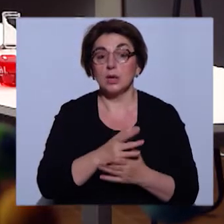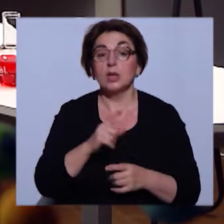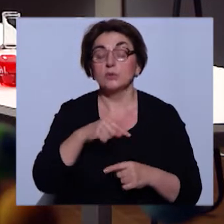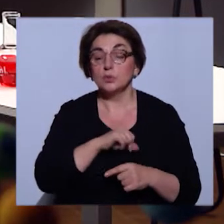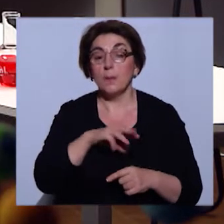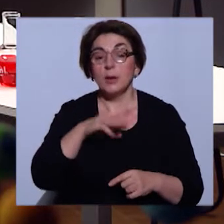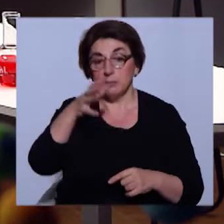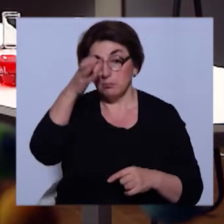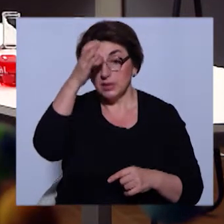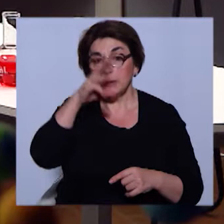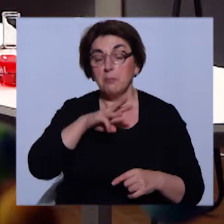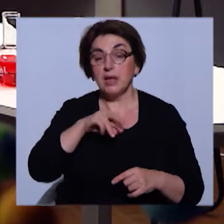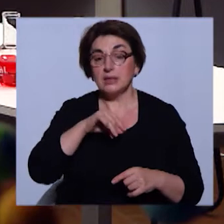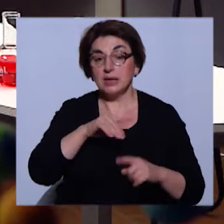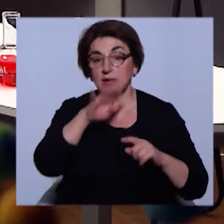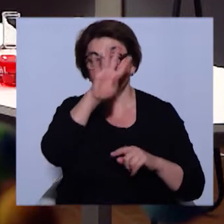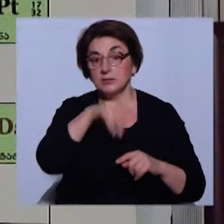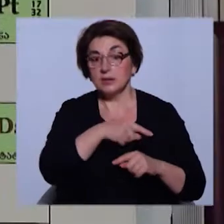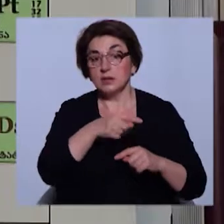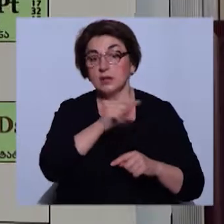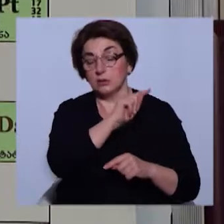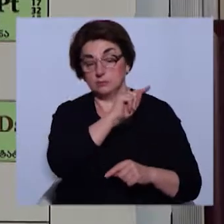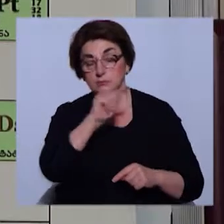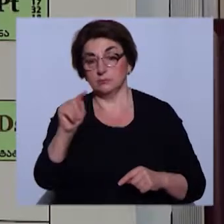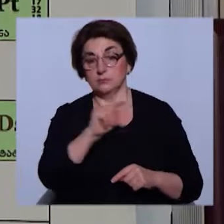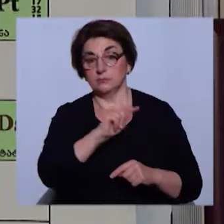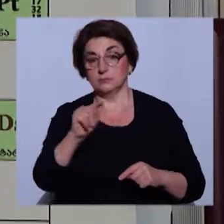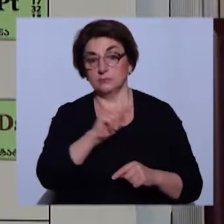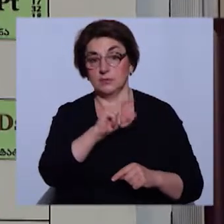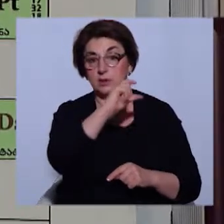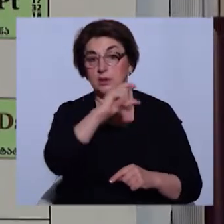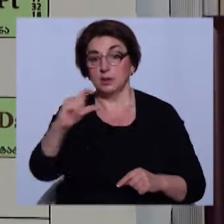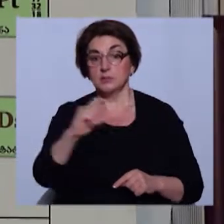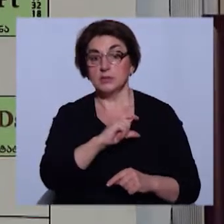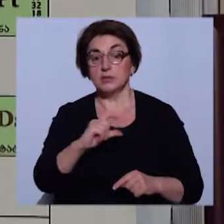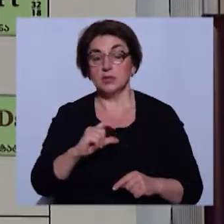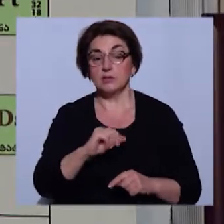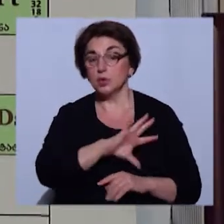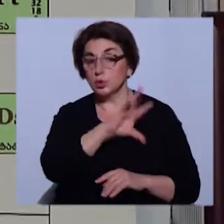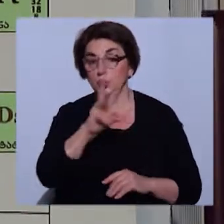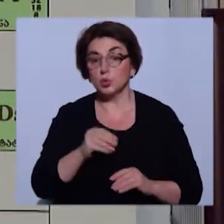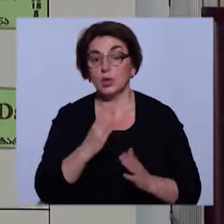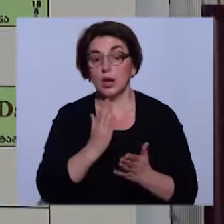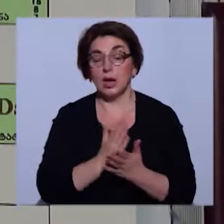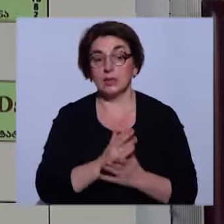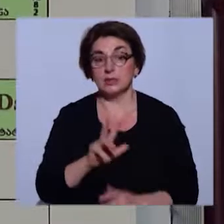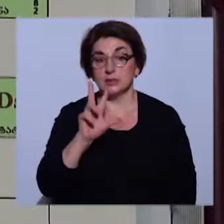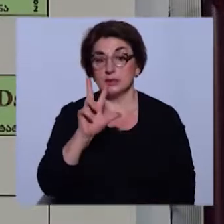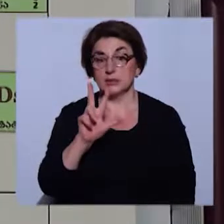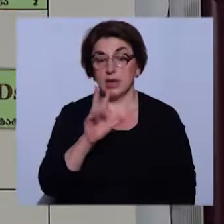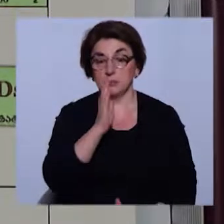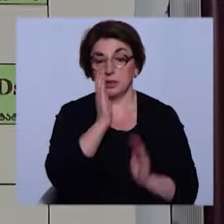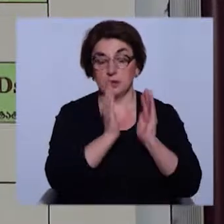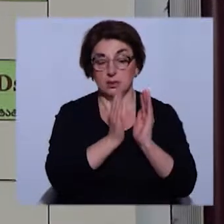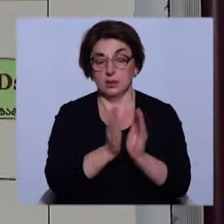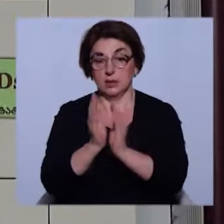მენდელეევის პერიოდულ სისტემაში ჰორიზონტალური მწკრივები, ხედავთ თქვენ რომ სულ არის 3